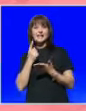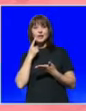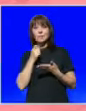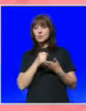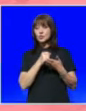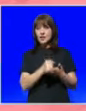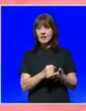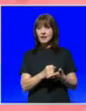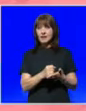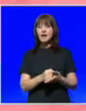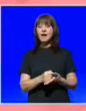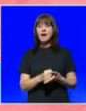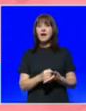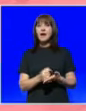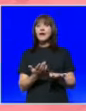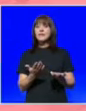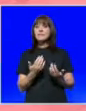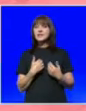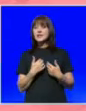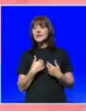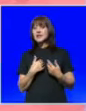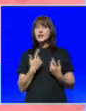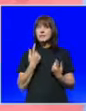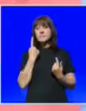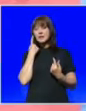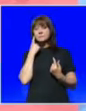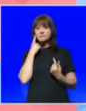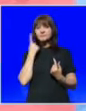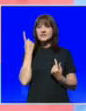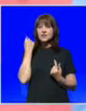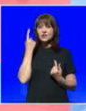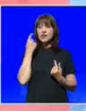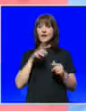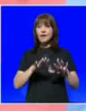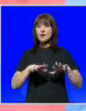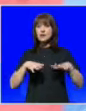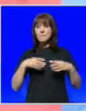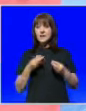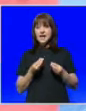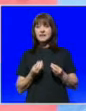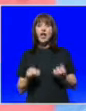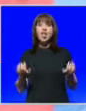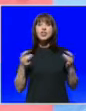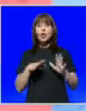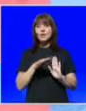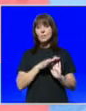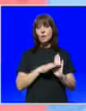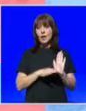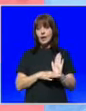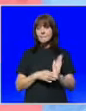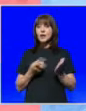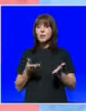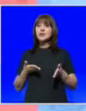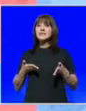бюджета всъщност има индикации. Вчера на бюджетна комисия са приети нови инвестиционни програми, които са насочени